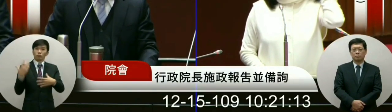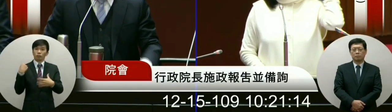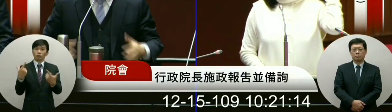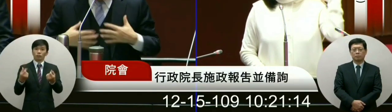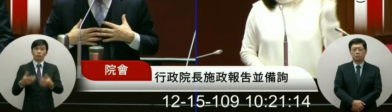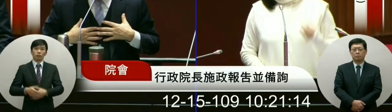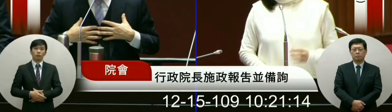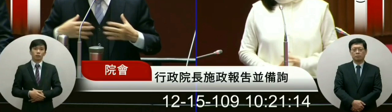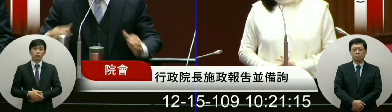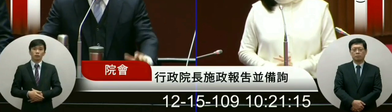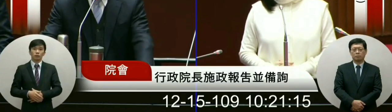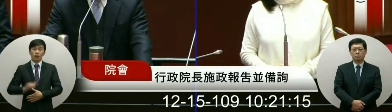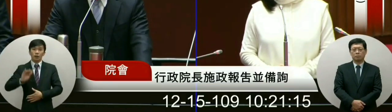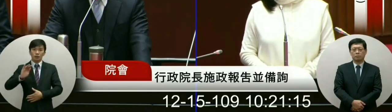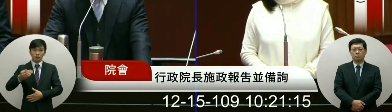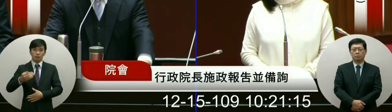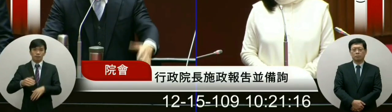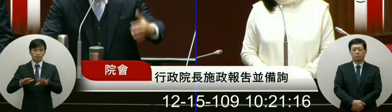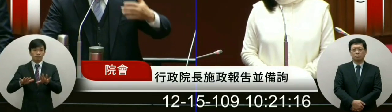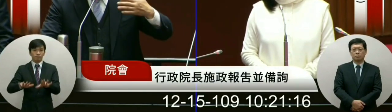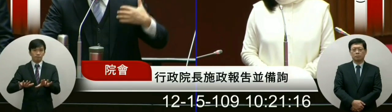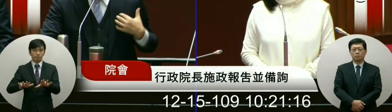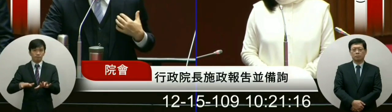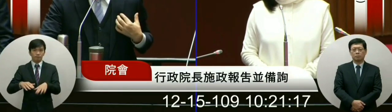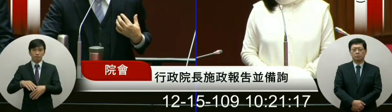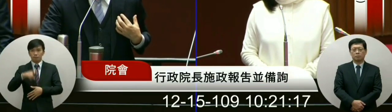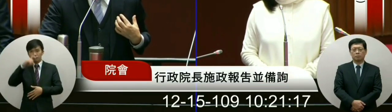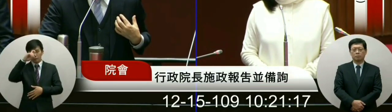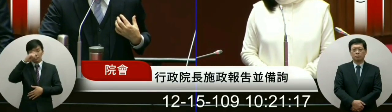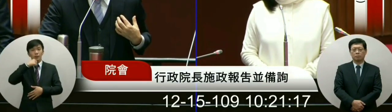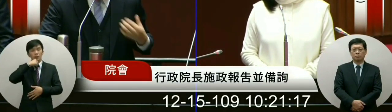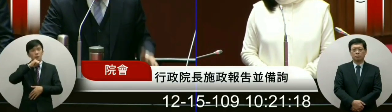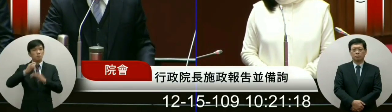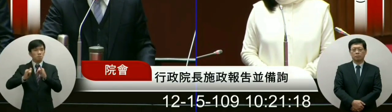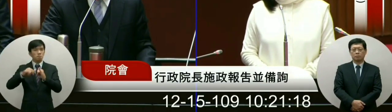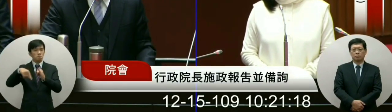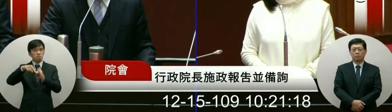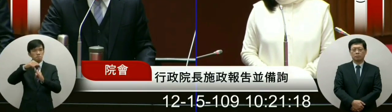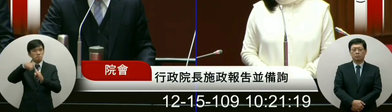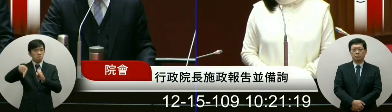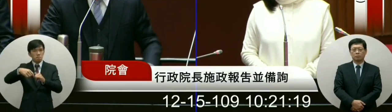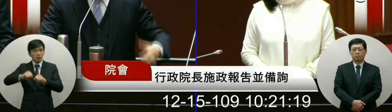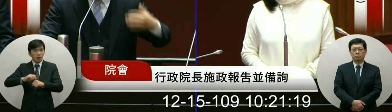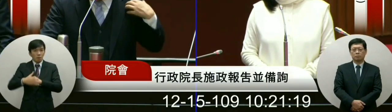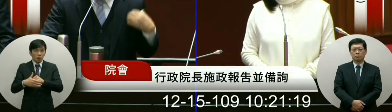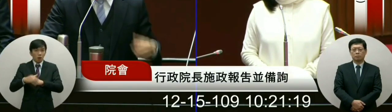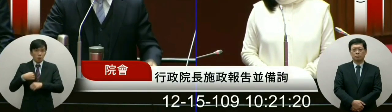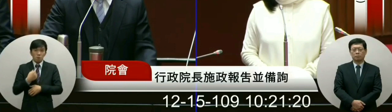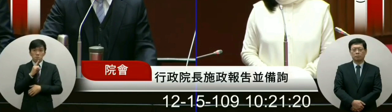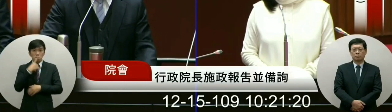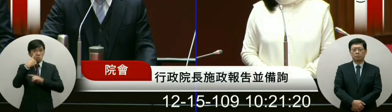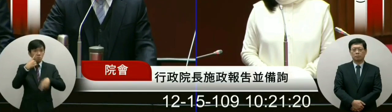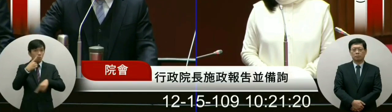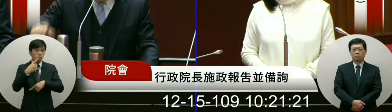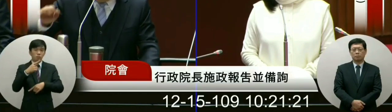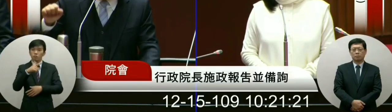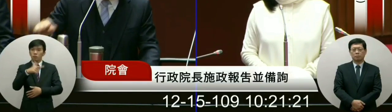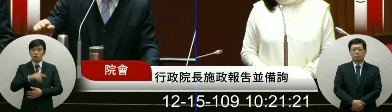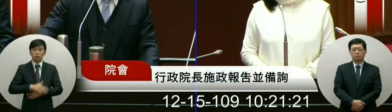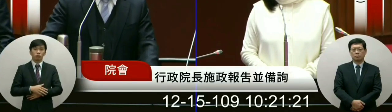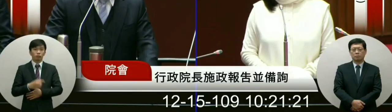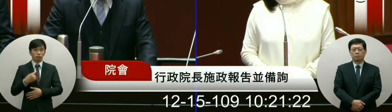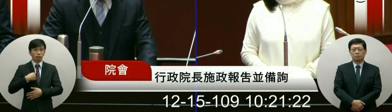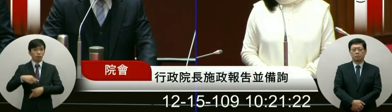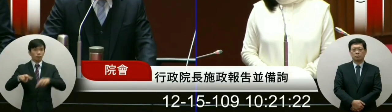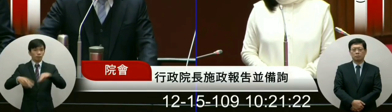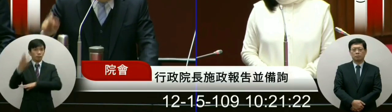此。但今天我要保护国人的健康，是不是我做得到？作为一个行政院长，我要